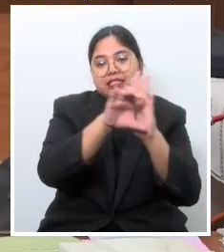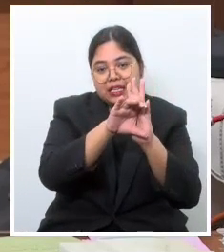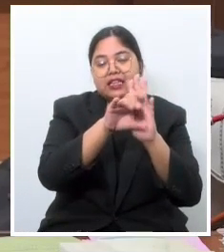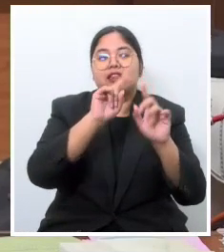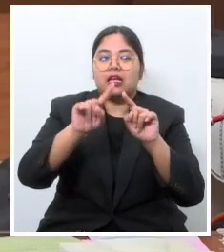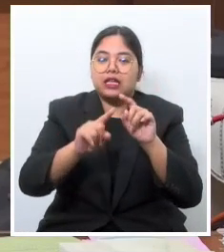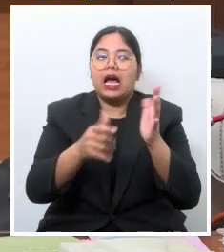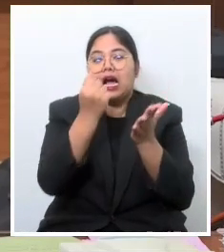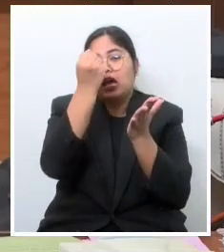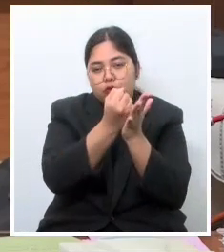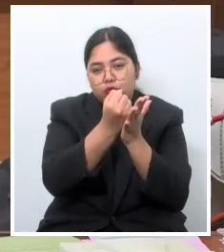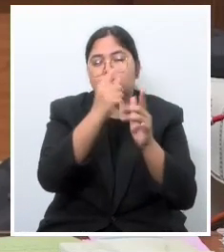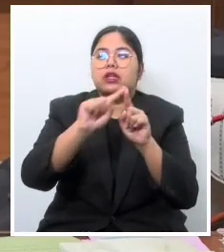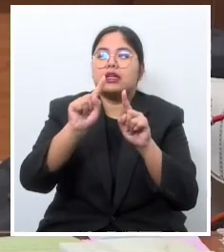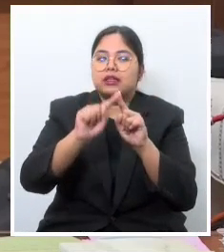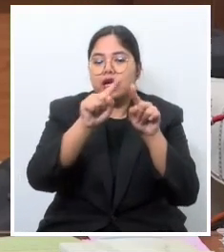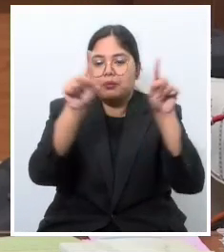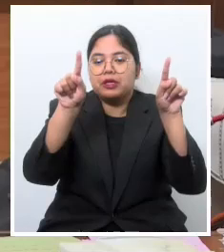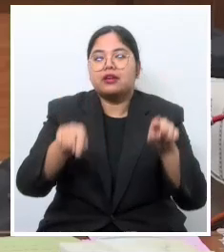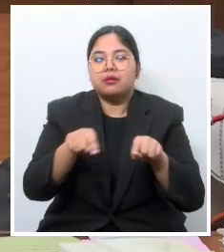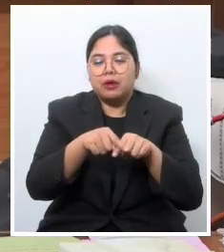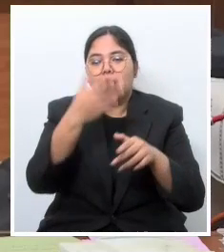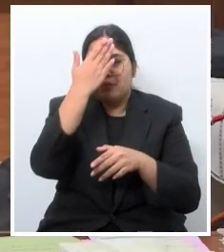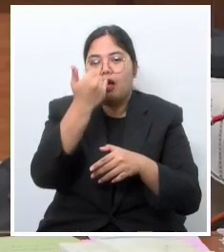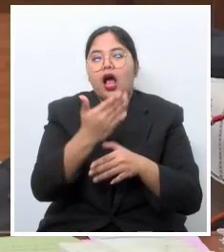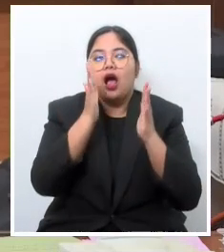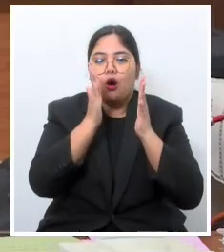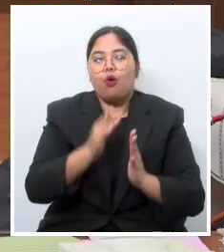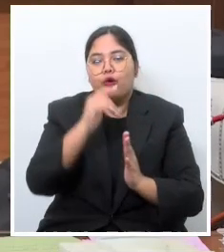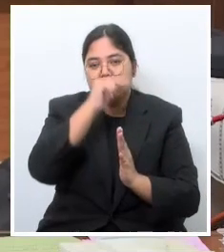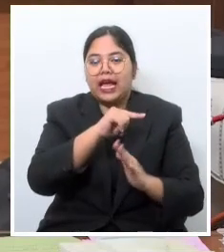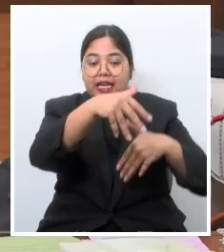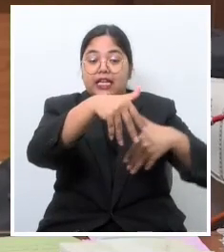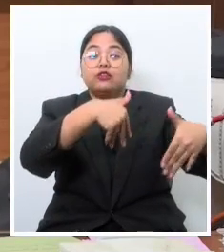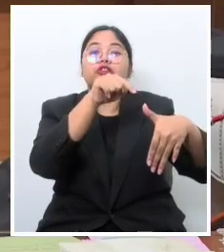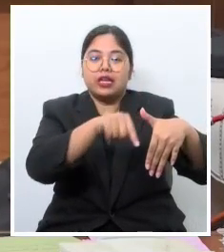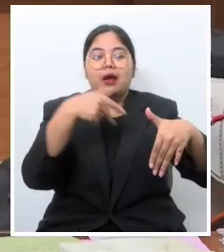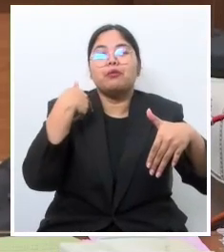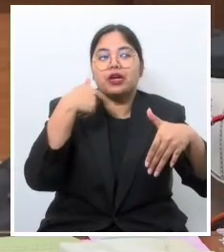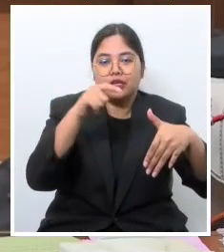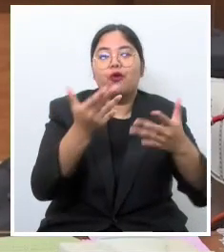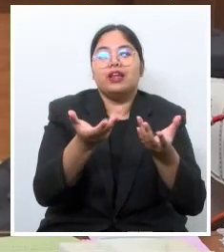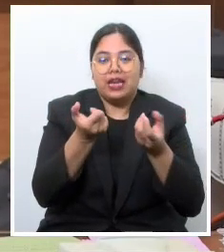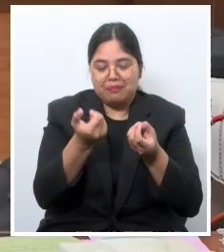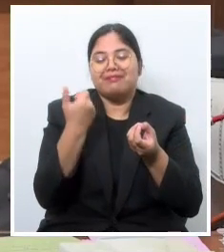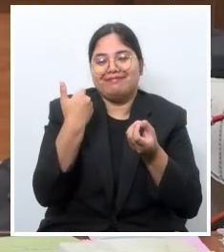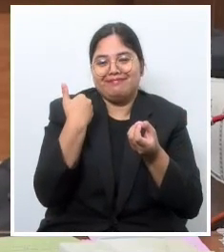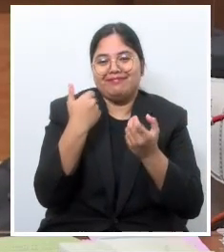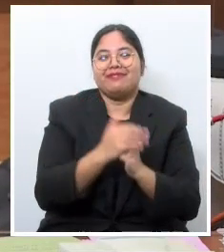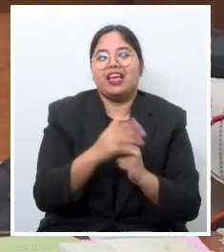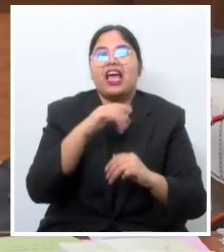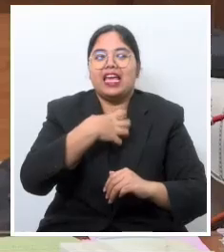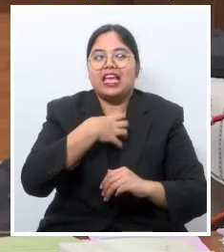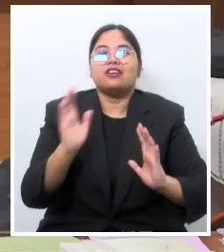อนุสิทธิบัตรอะไรก็ตามเพื่อให้คนไทยในพื้นถีนั้นเได้ประโยชน์ไปด้วยอันนี้คือเป็นเรื่องที่เราอยากจะส่ง